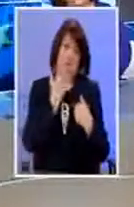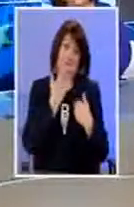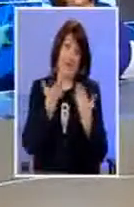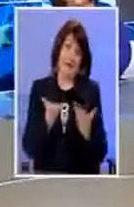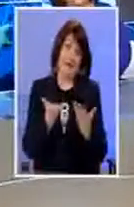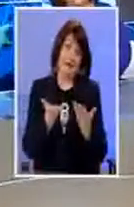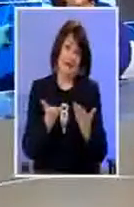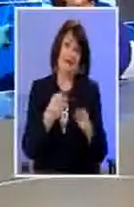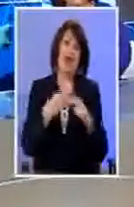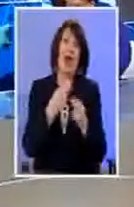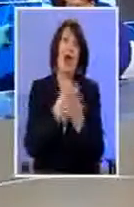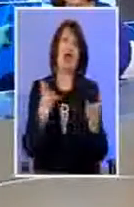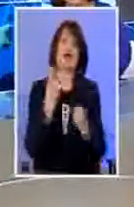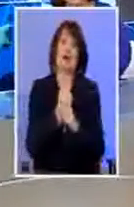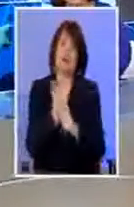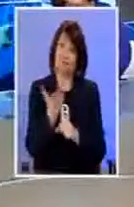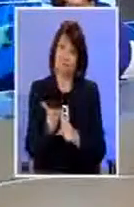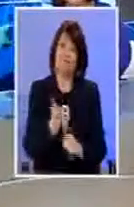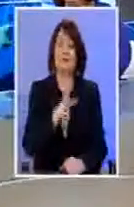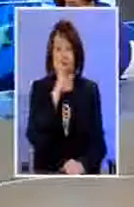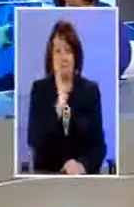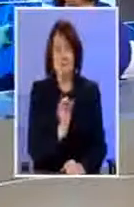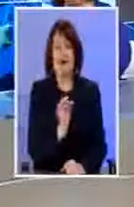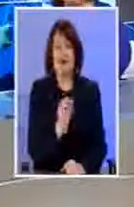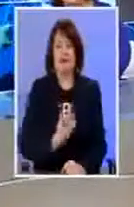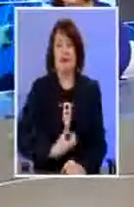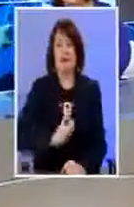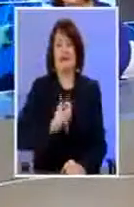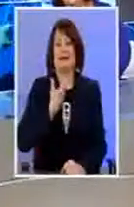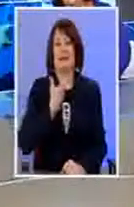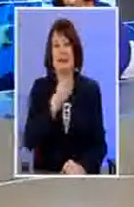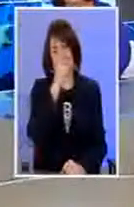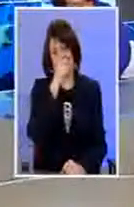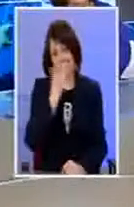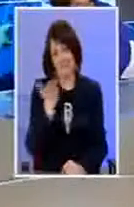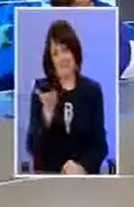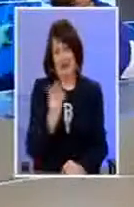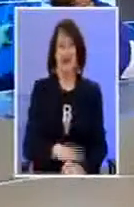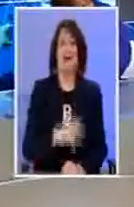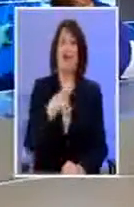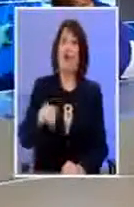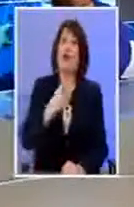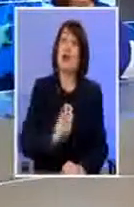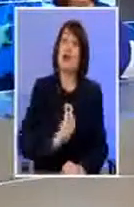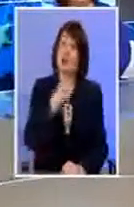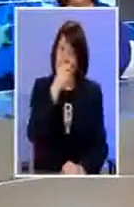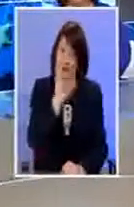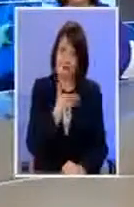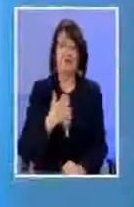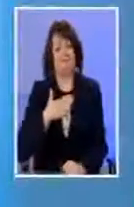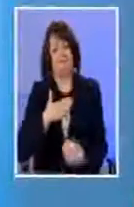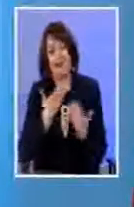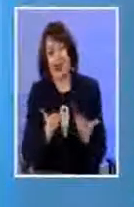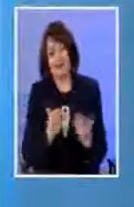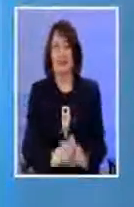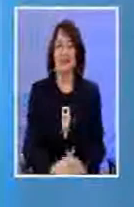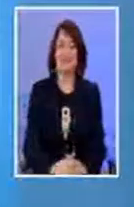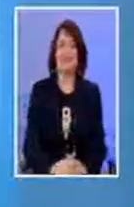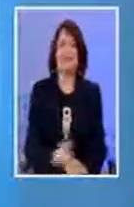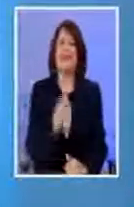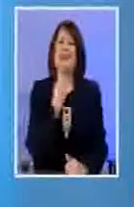τέλειωσε ως αριστούχος και πραγματικά αισθάνομαι πολύ περήφανη. Όλοι μας. Είστε καλά. Δεν θα πω τα